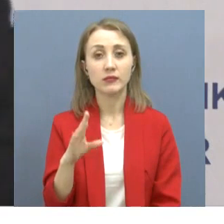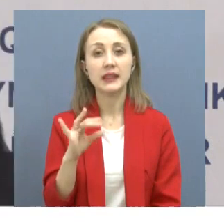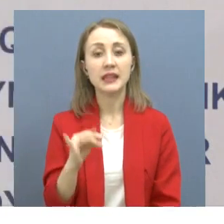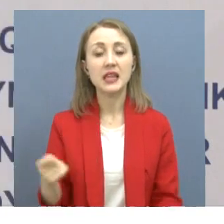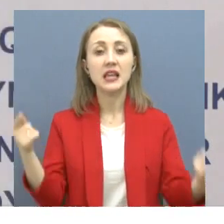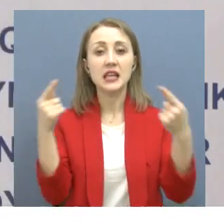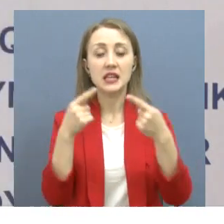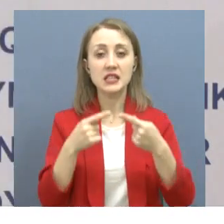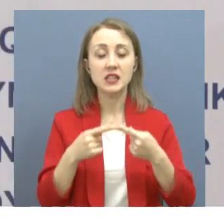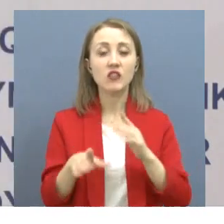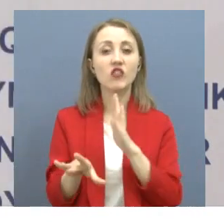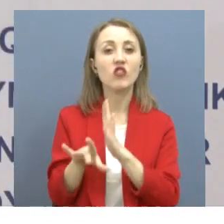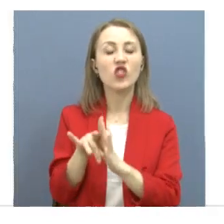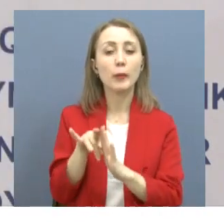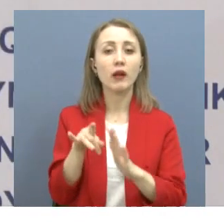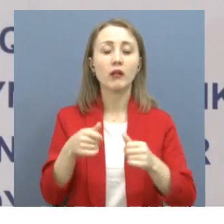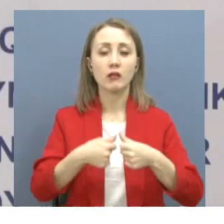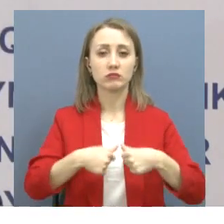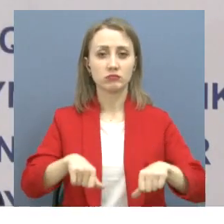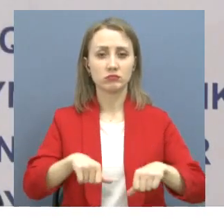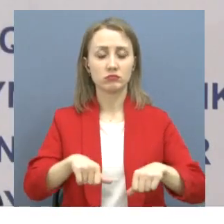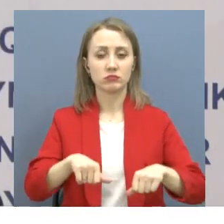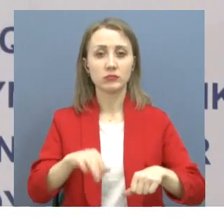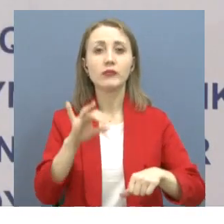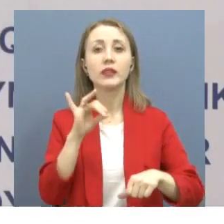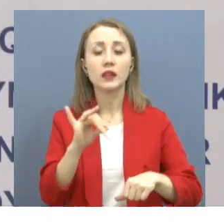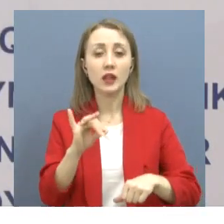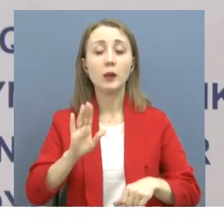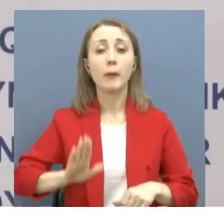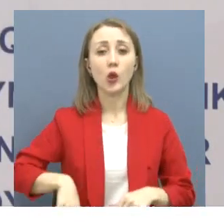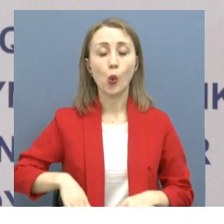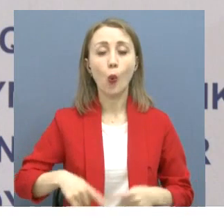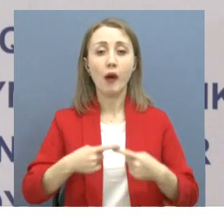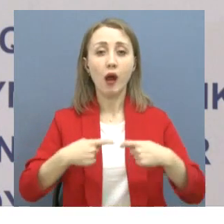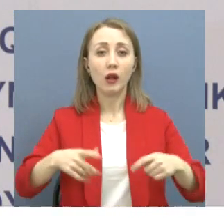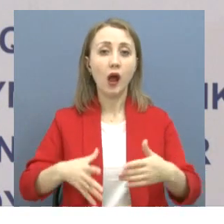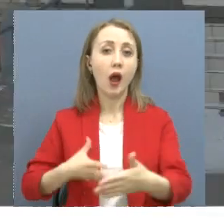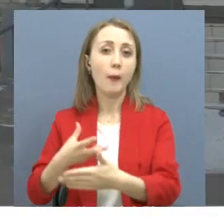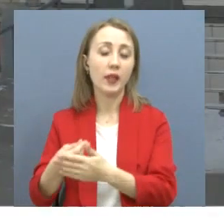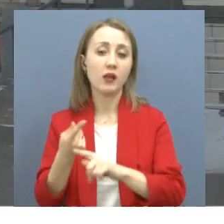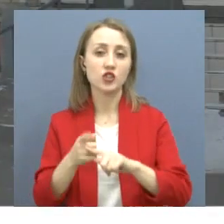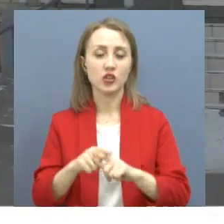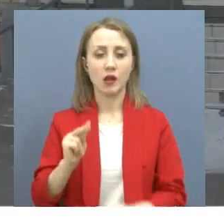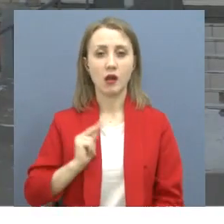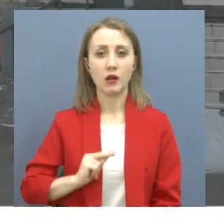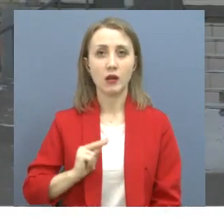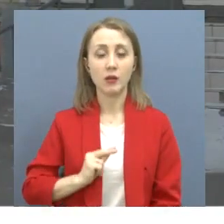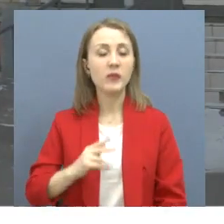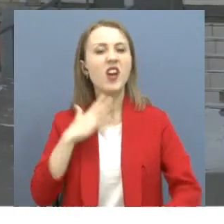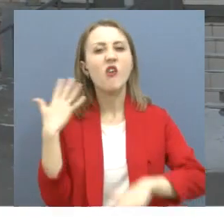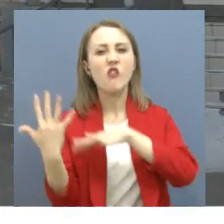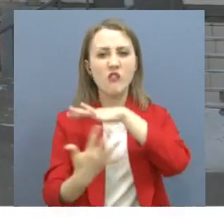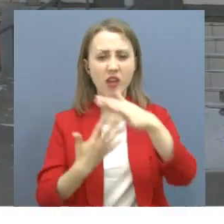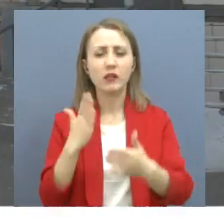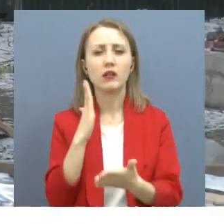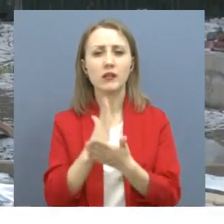соответственно, выбранными их подрядчик. Только после этого уполномоченная организация оплачивала эти виды работ. Порывом ветра нанесены